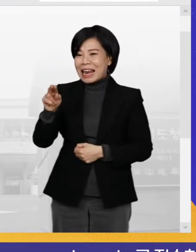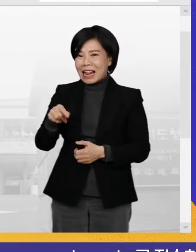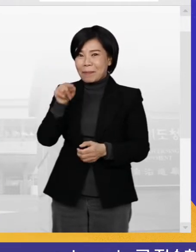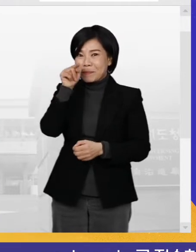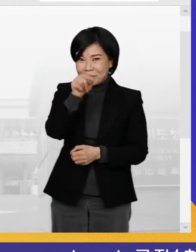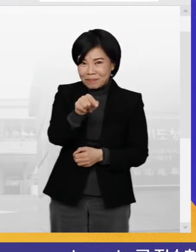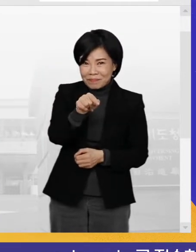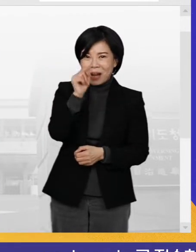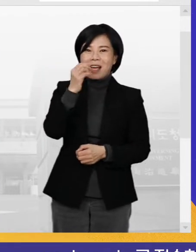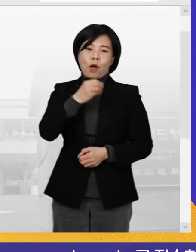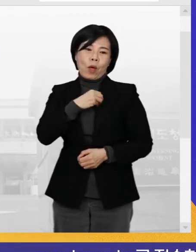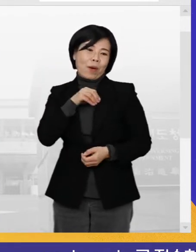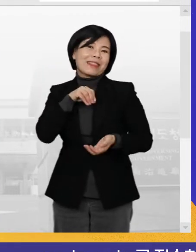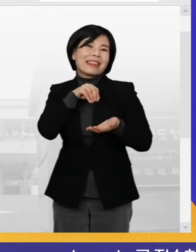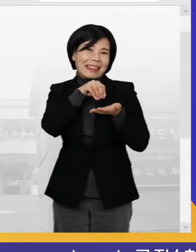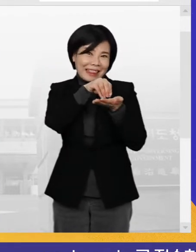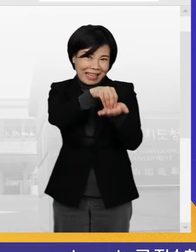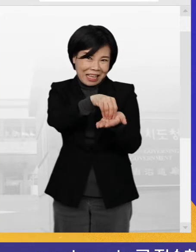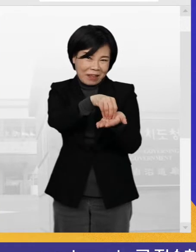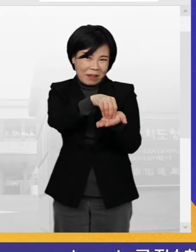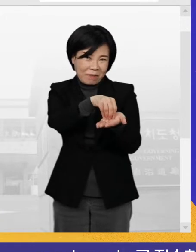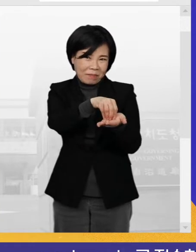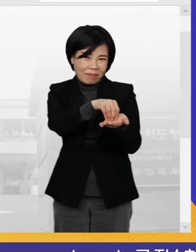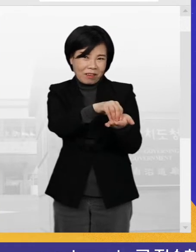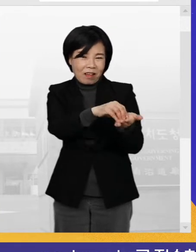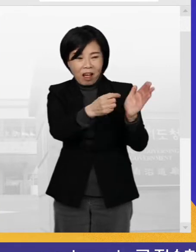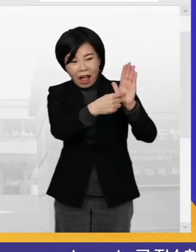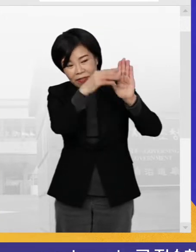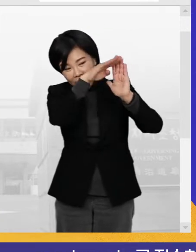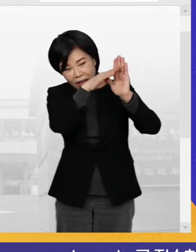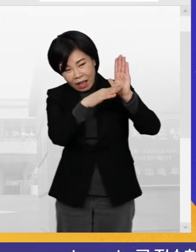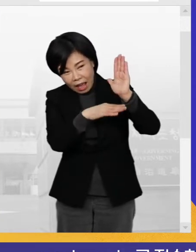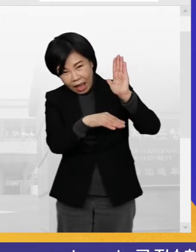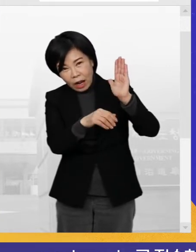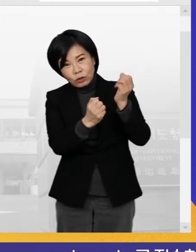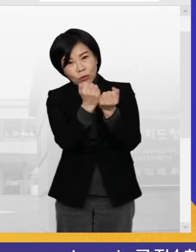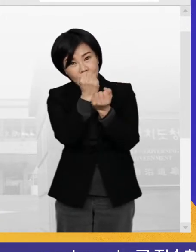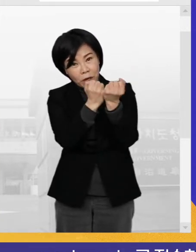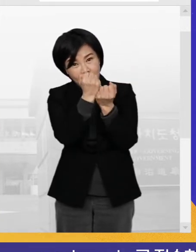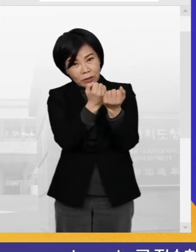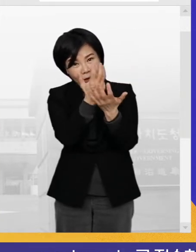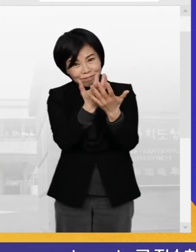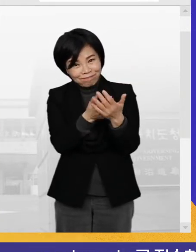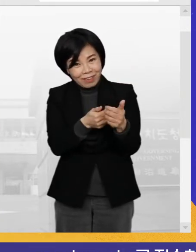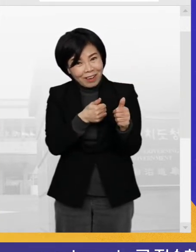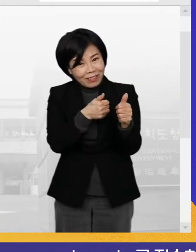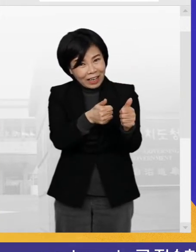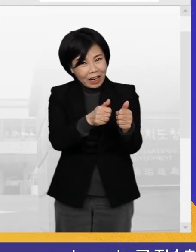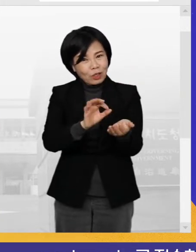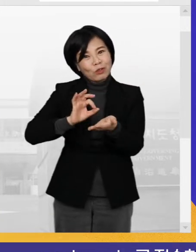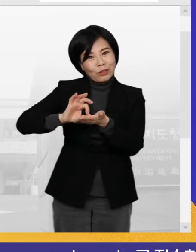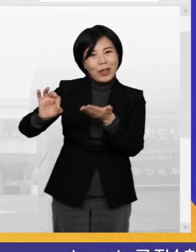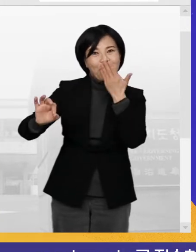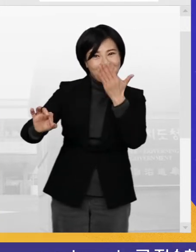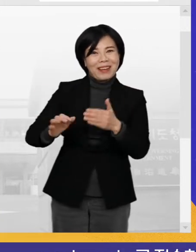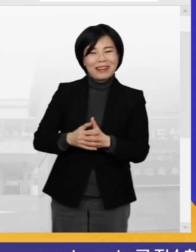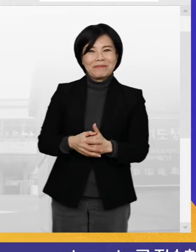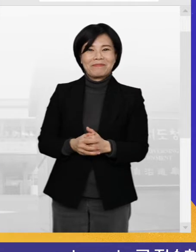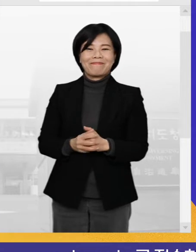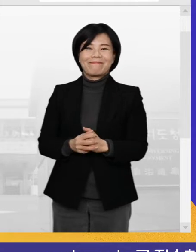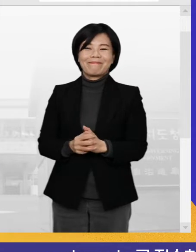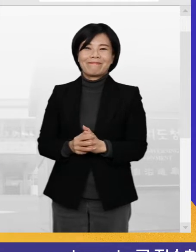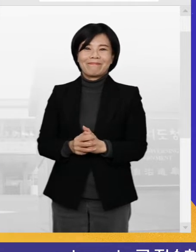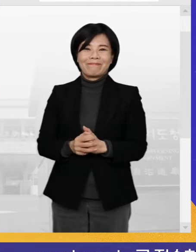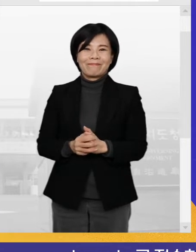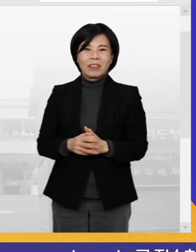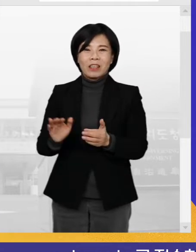모당.kr로 접속을 하셔서 회원 가입 후에 거기에 안내되어 있는 사용 설명서에 따라서 이용을 하시면